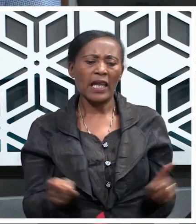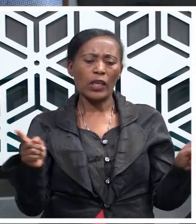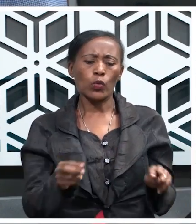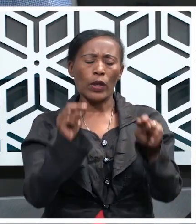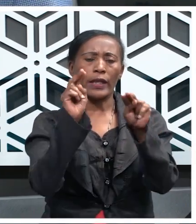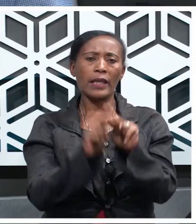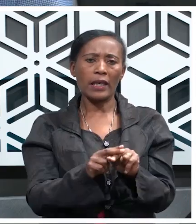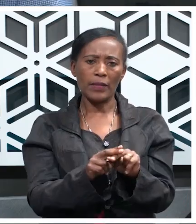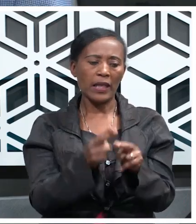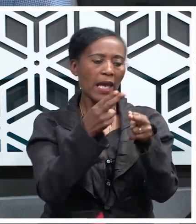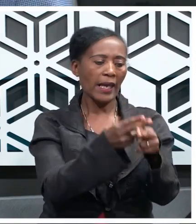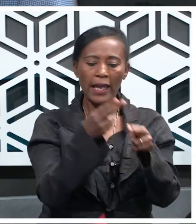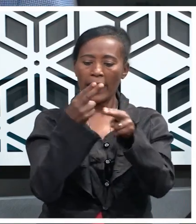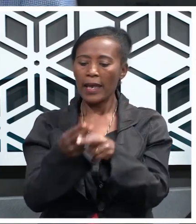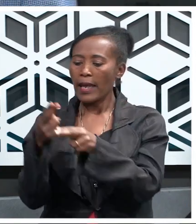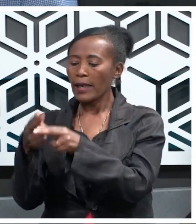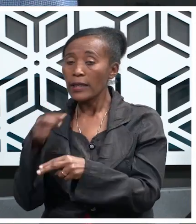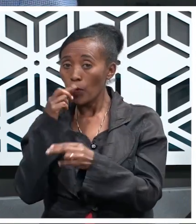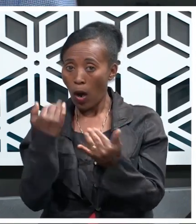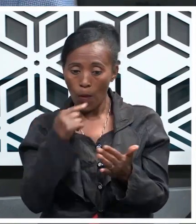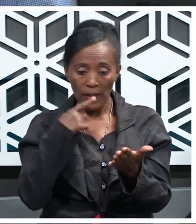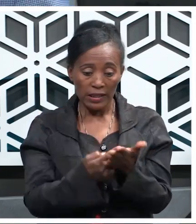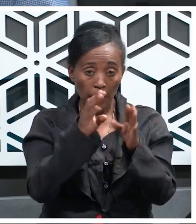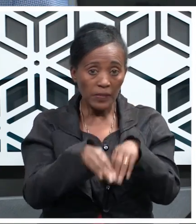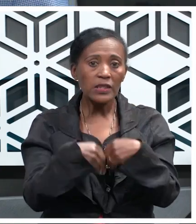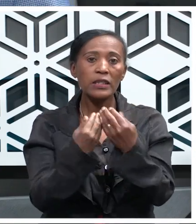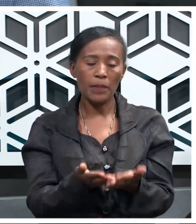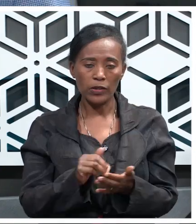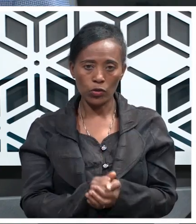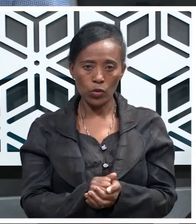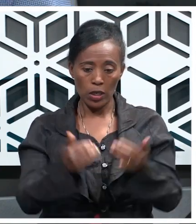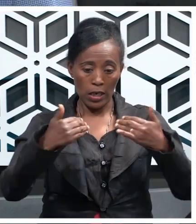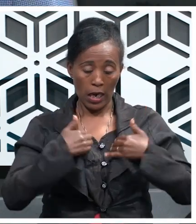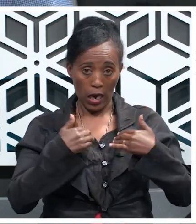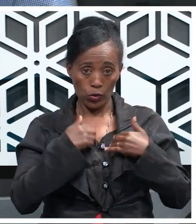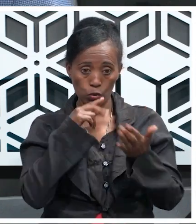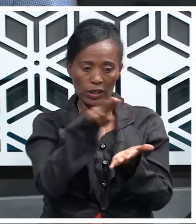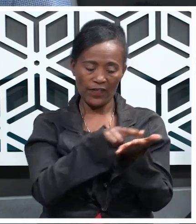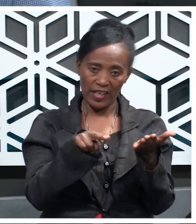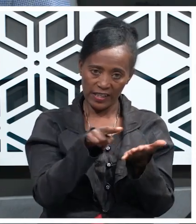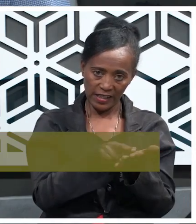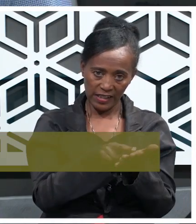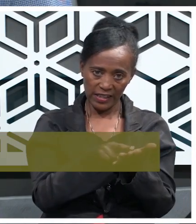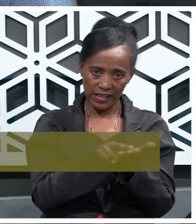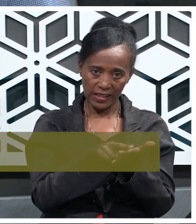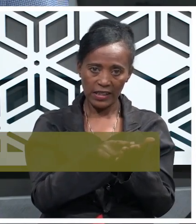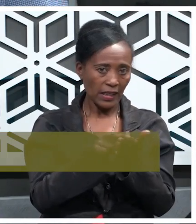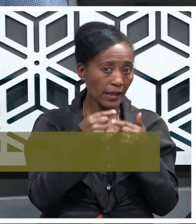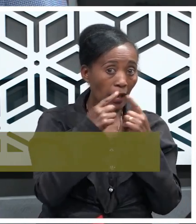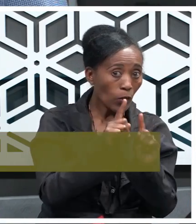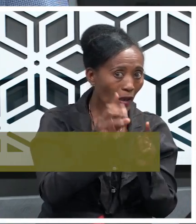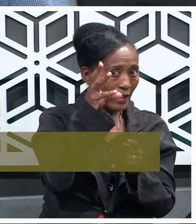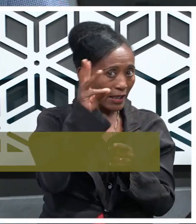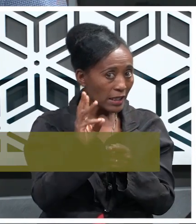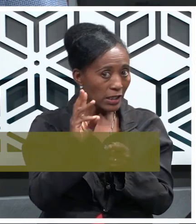እንዴ ተለይተው የተቀመጡ እገሌ እገሌ እገሌ ብለን አሁን መረጃ ምንሰጥባቸው ካሉ ቅድም ዩኒቨርሲቲ